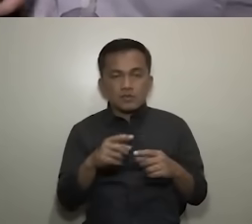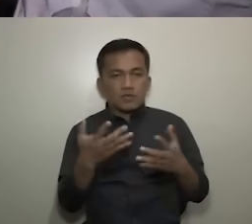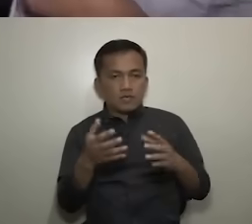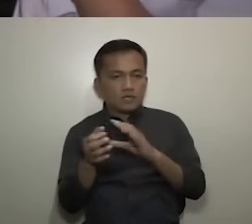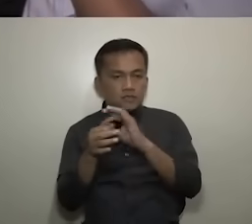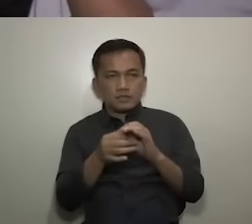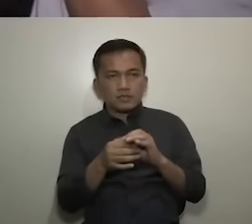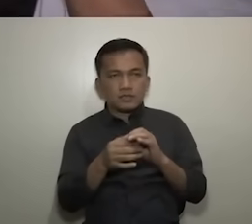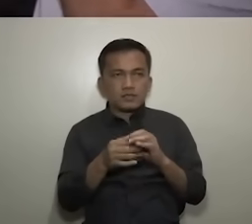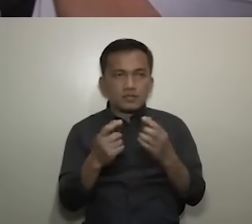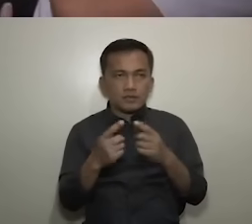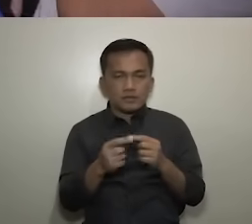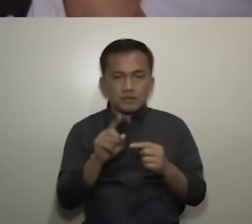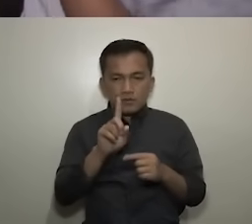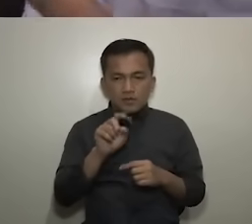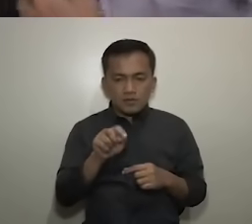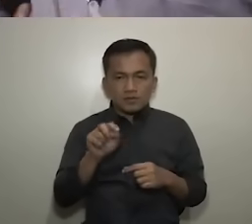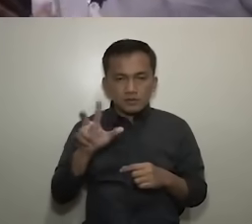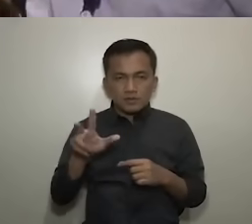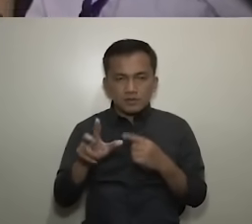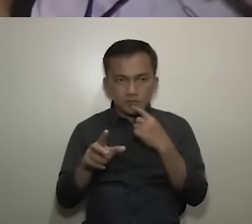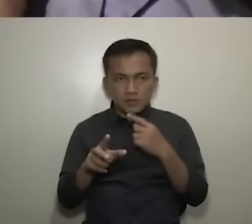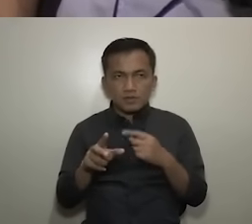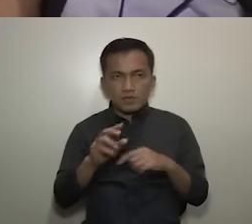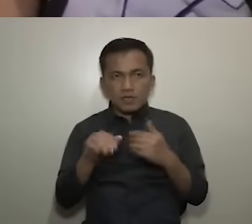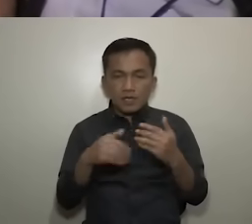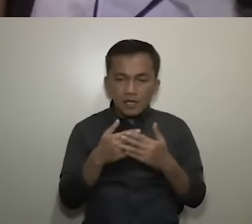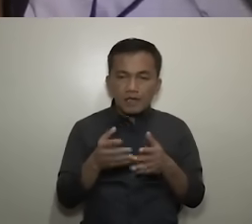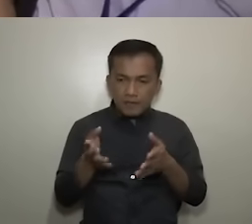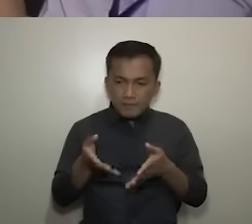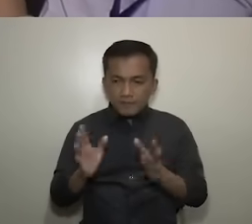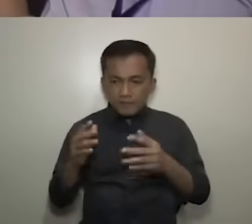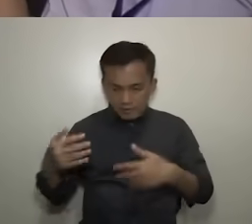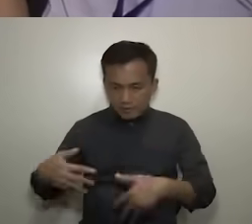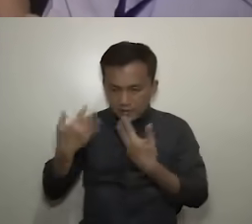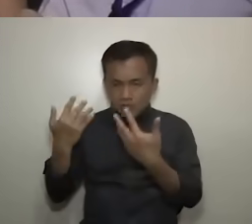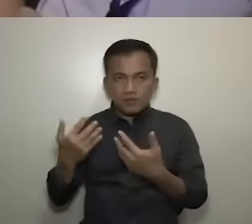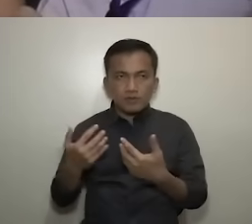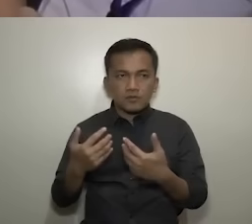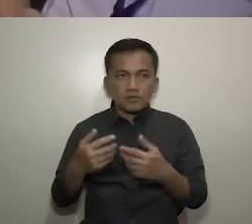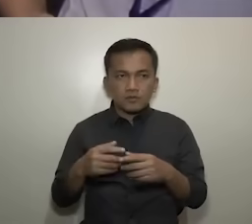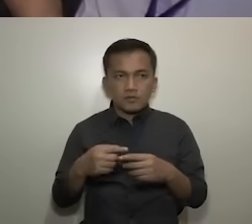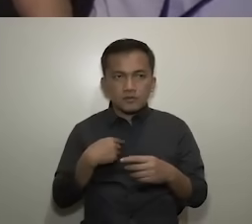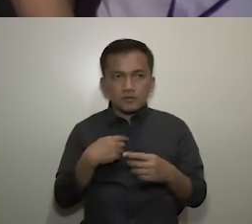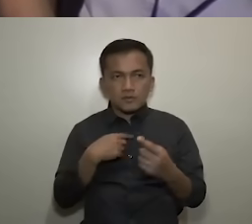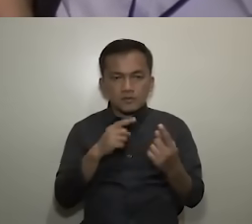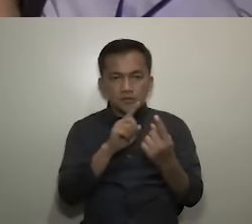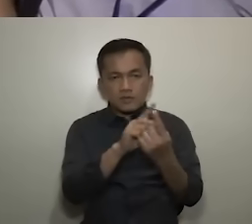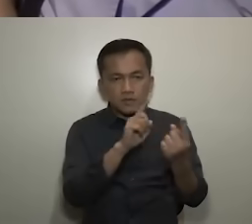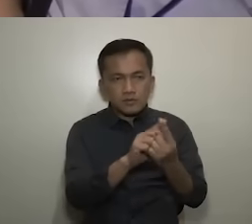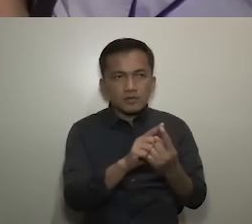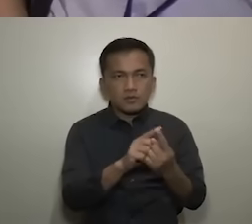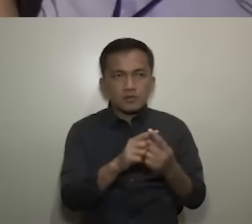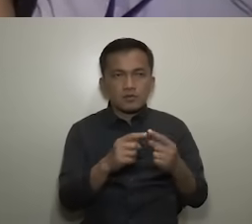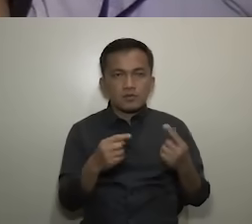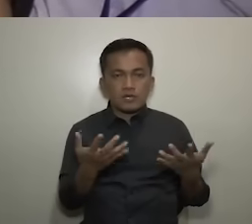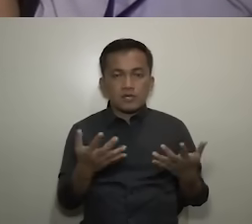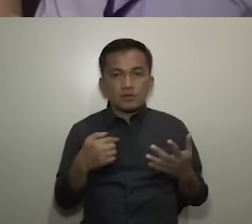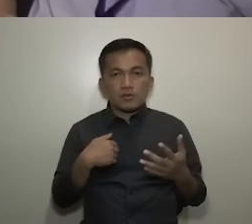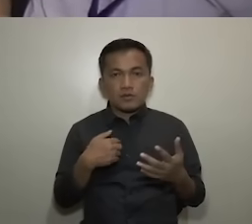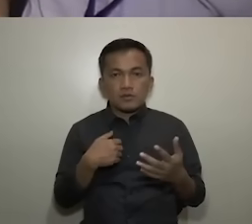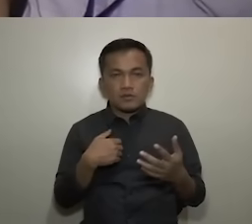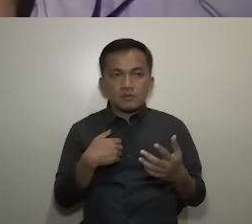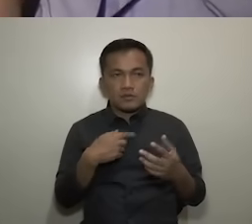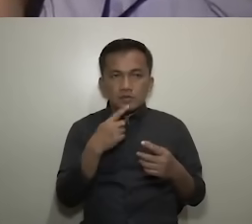mo. Sa 143, ikaw pa nang sasabi sa amin lahat. Pinapayagan mo ako, makipag-meet ko. Pag